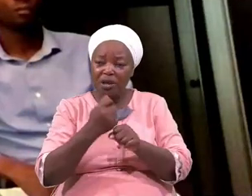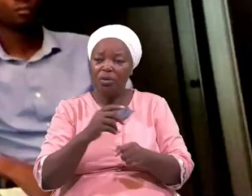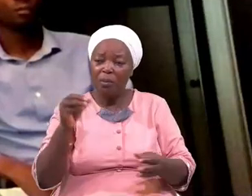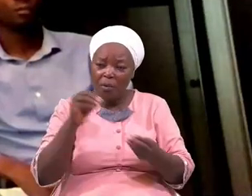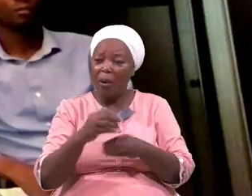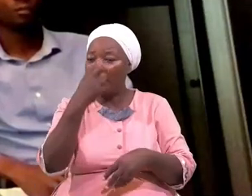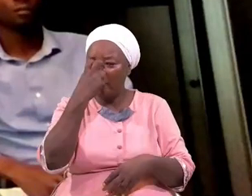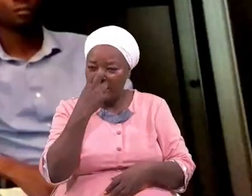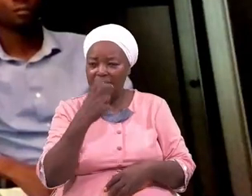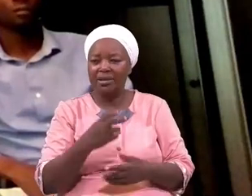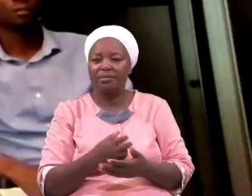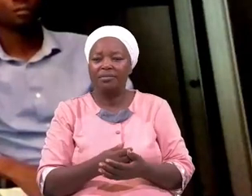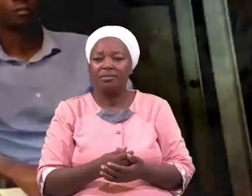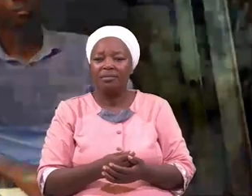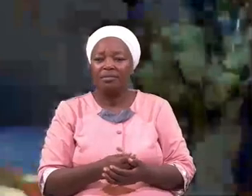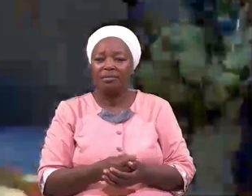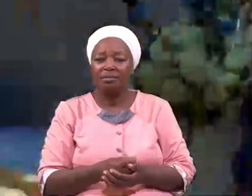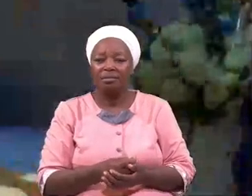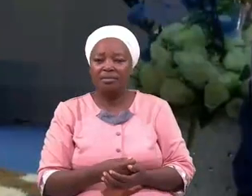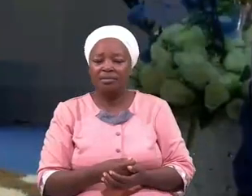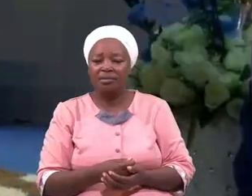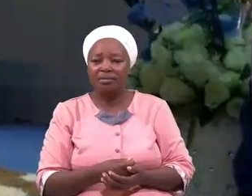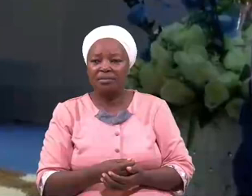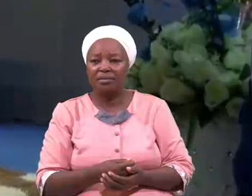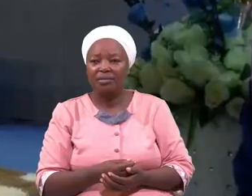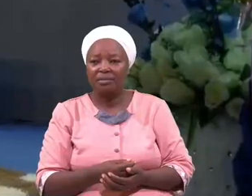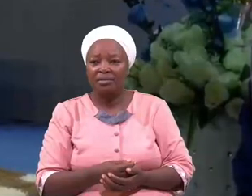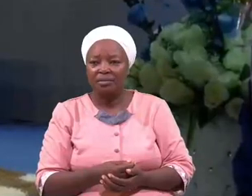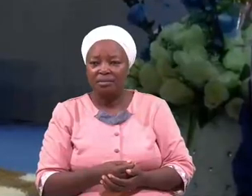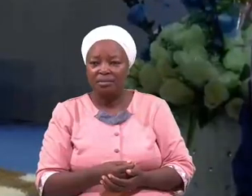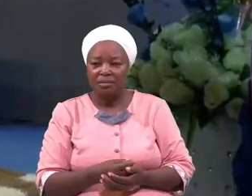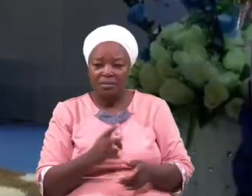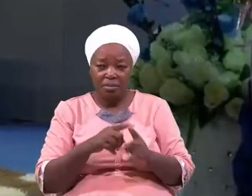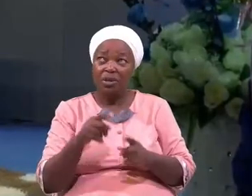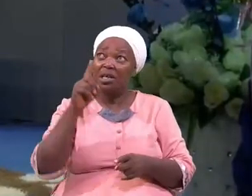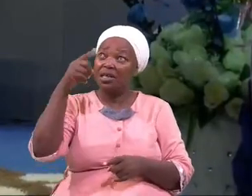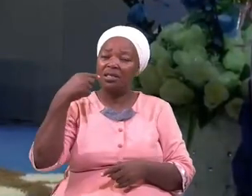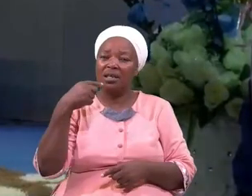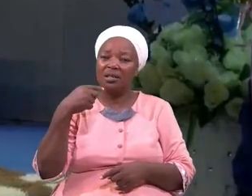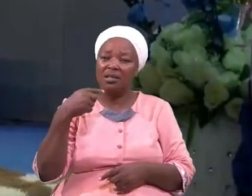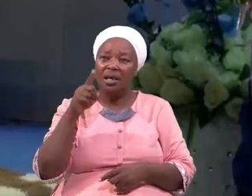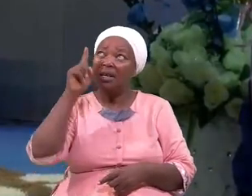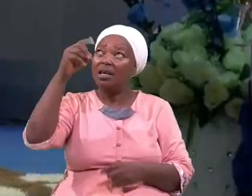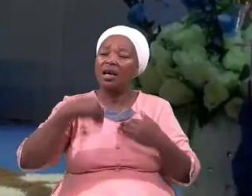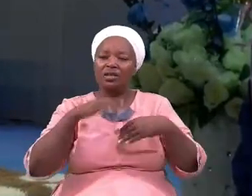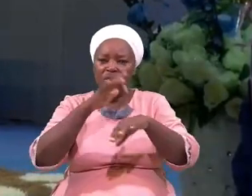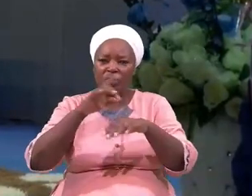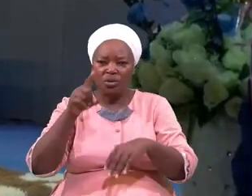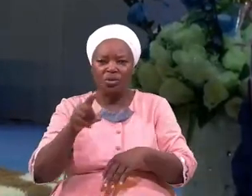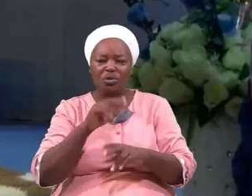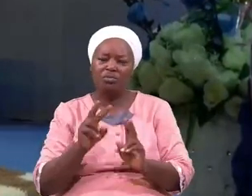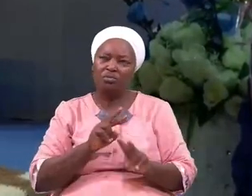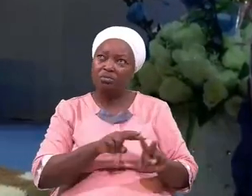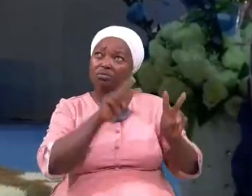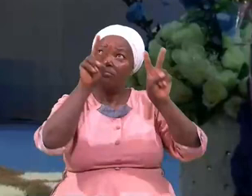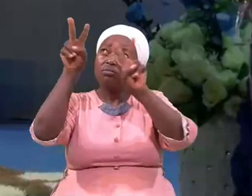Vous regardez autour de vous, c'est comme la lumière va vous éblouir. Mais c'est comme, il t'a touché.